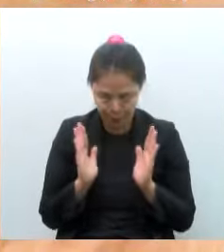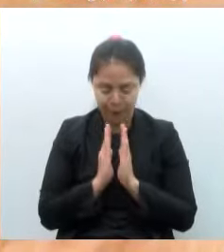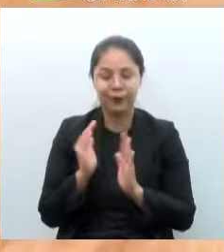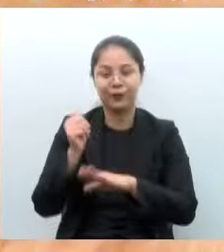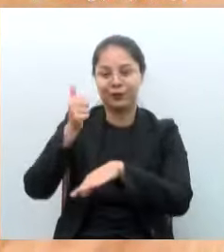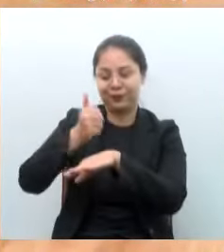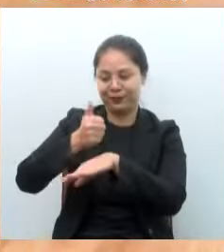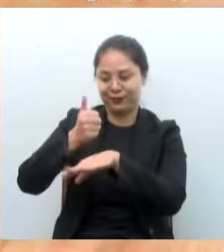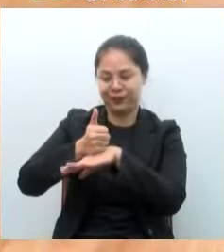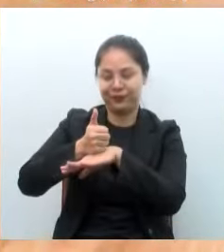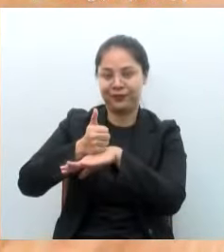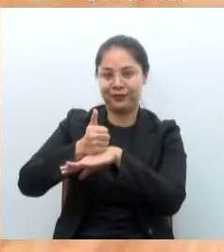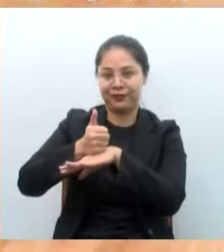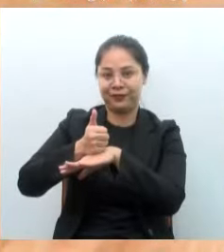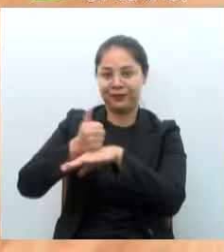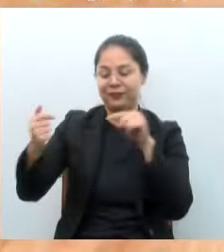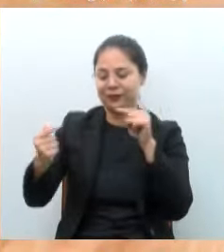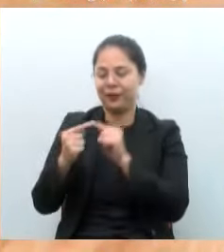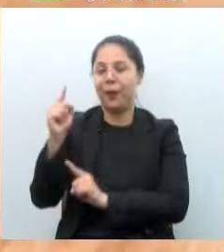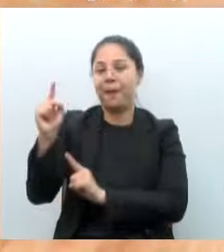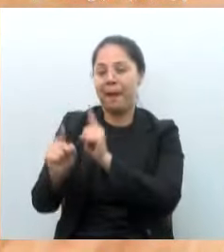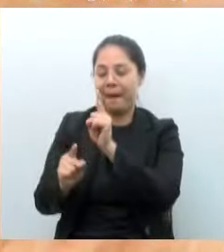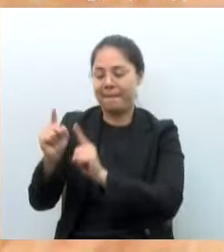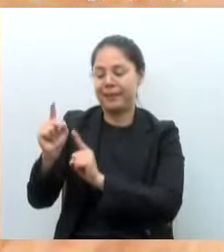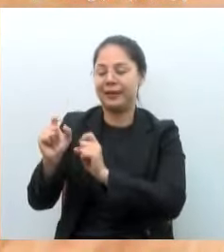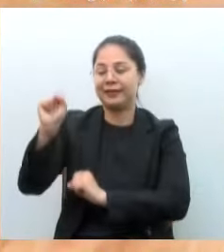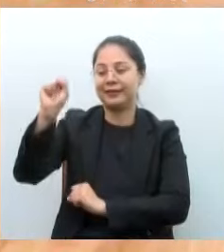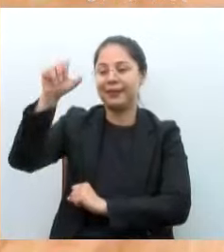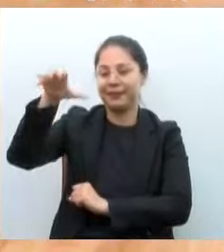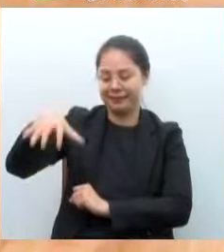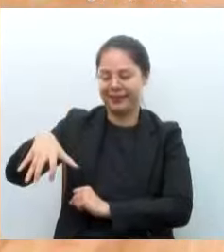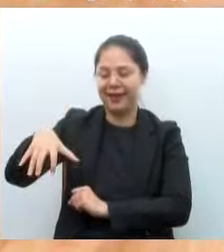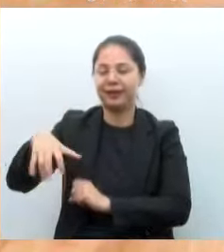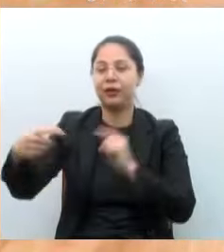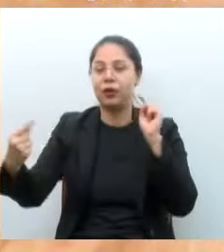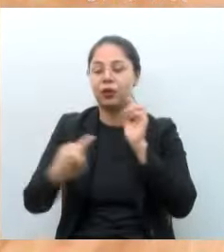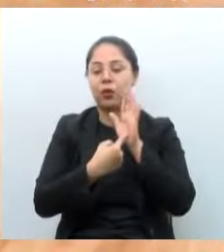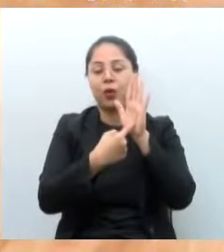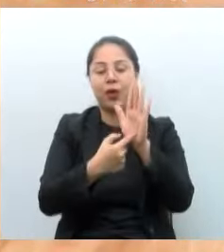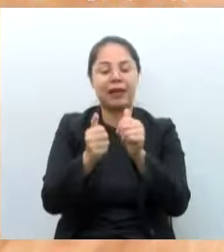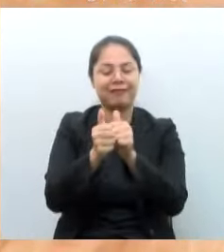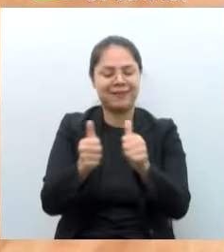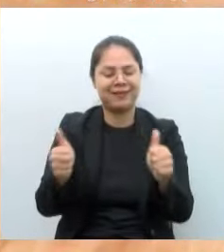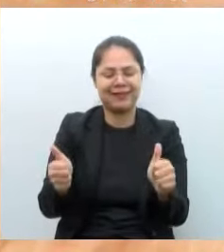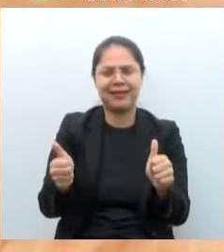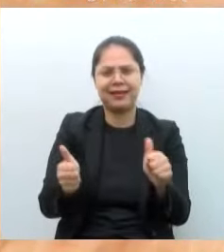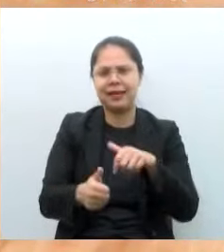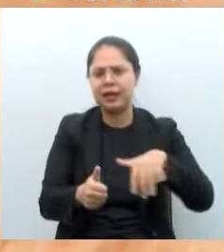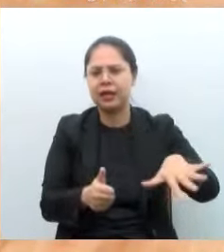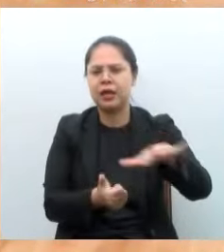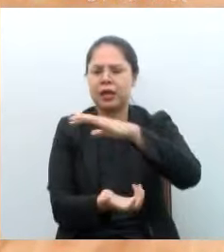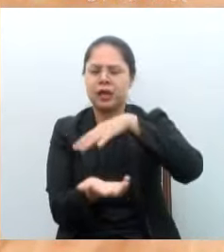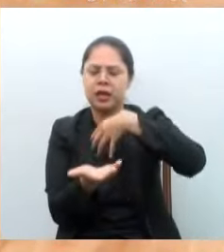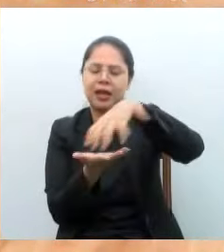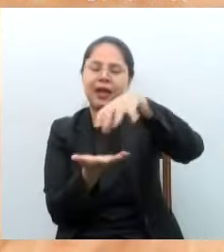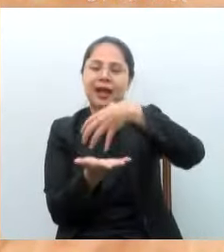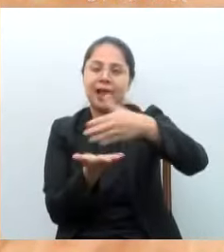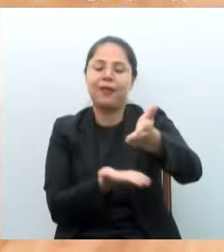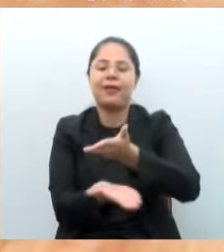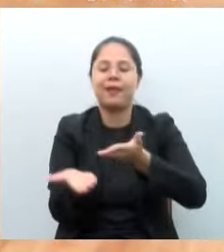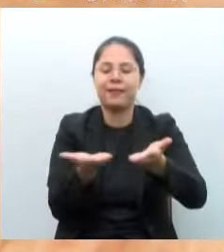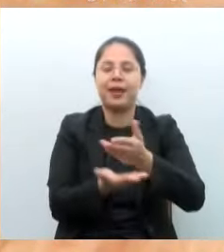สินภูศรีโสมค่ะท่านผู้อำนวยการสำนักติดตามและประเมินผลการจัดการศึกษาขั้นพื้นฐานกับโมเดลดีๆที่มานำเสนอกันนะคะ OBEX Share Together ค่ะกับ